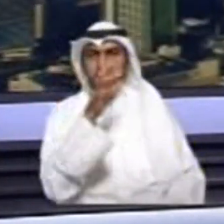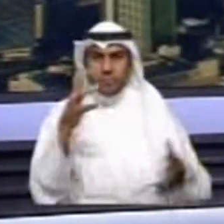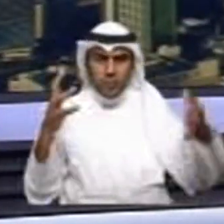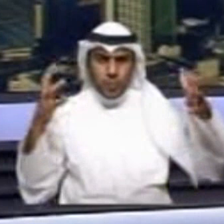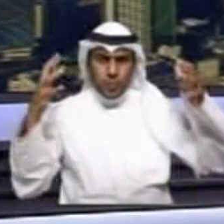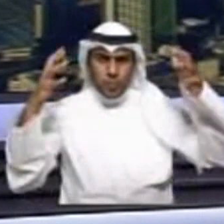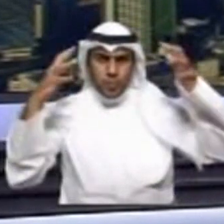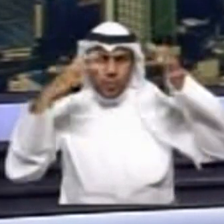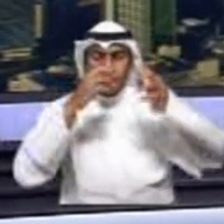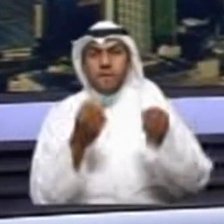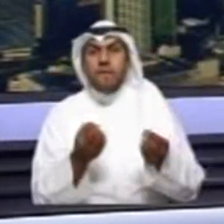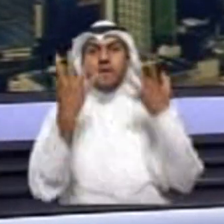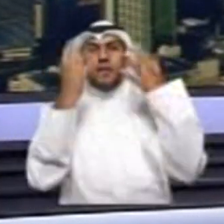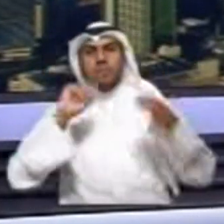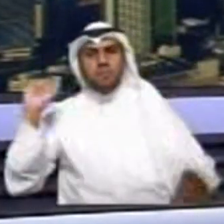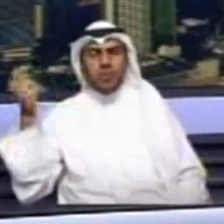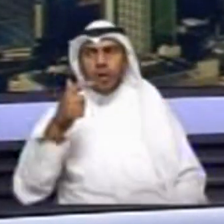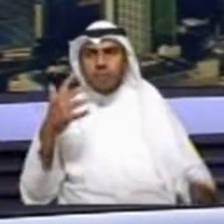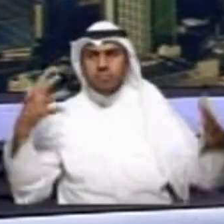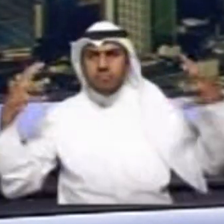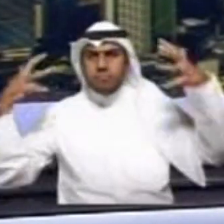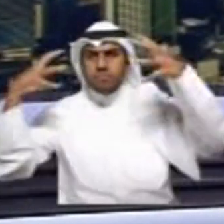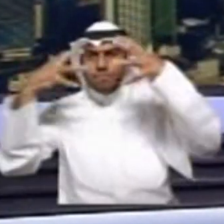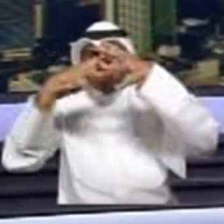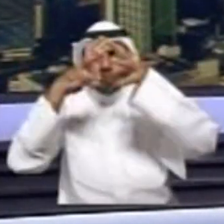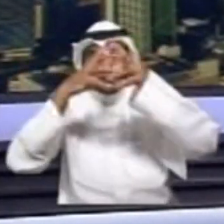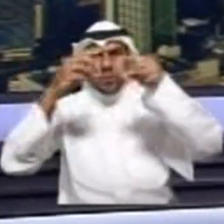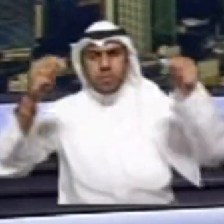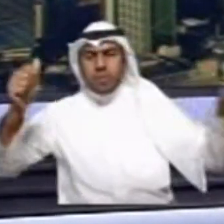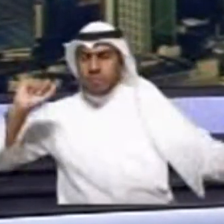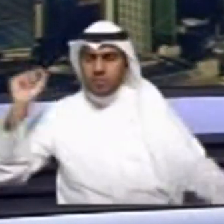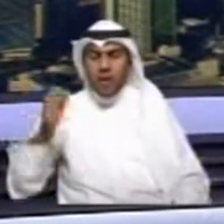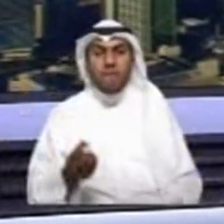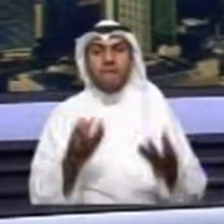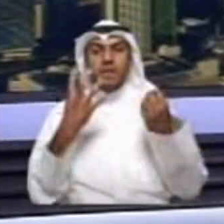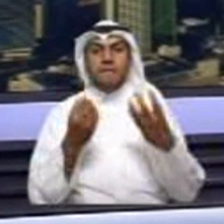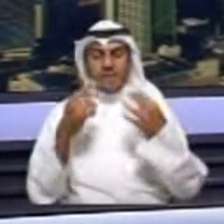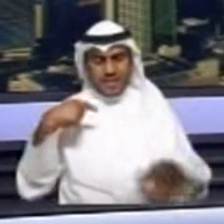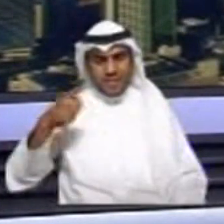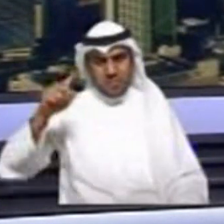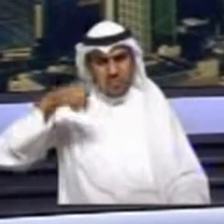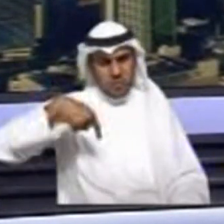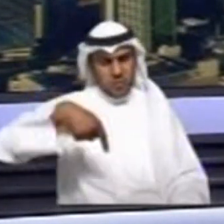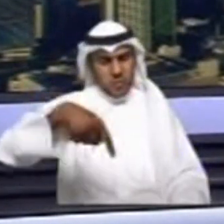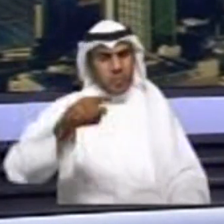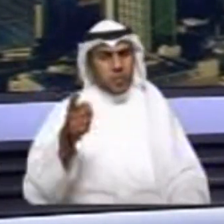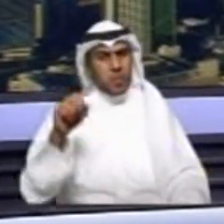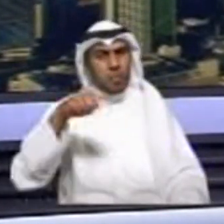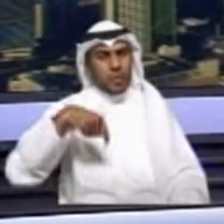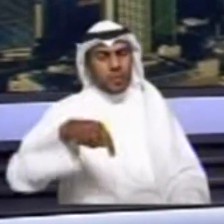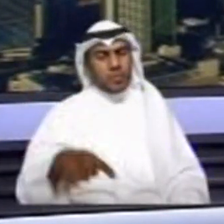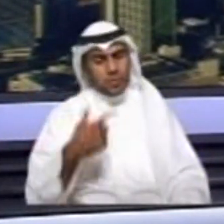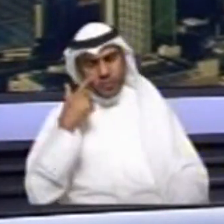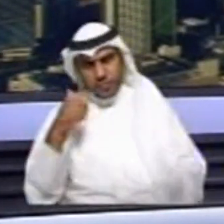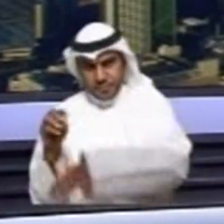اللي تكون مفاجئة يعني وسريعة التكون والتلاشي كذلك، هي مرحلة تمر فيها في الأيام المقبلة. لذلك يعني دائما